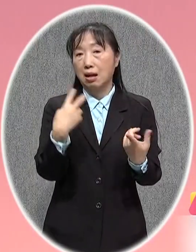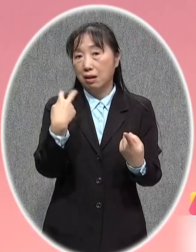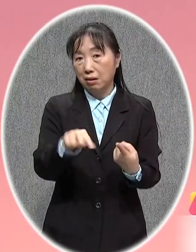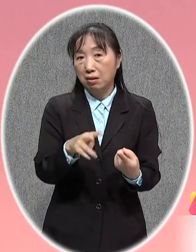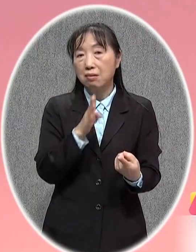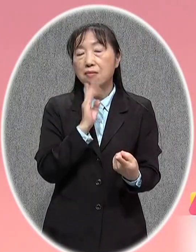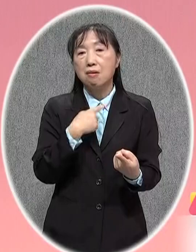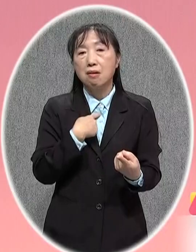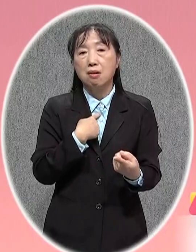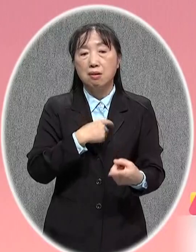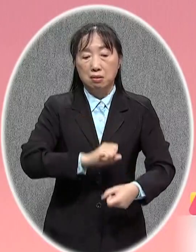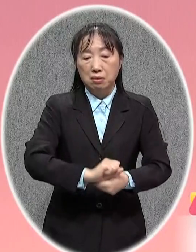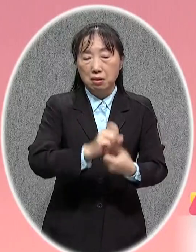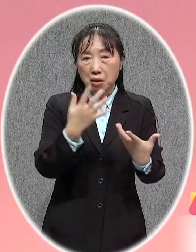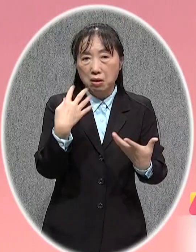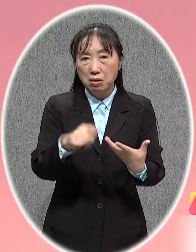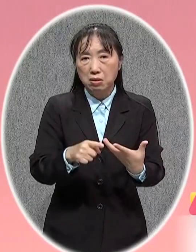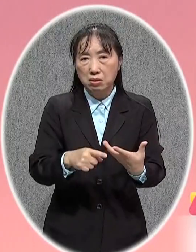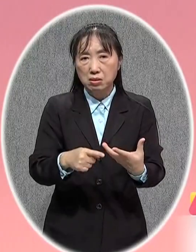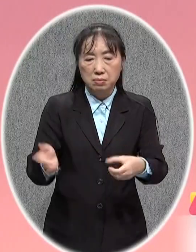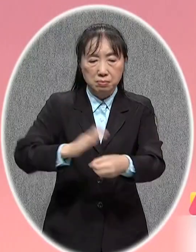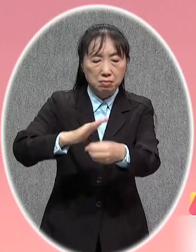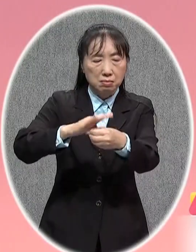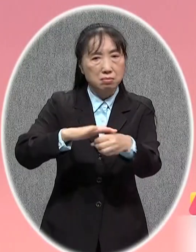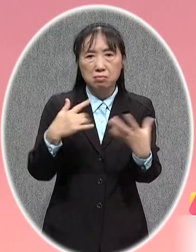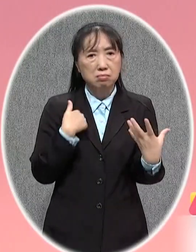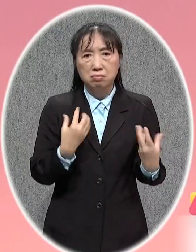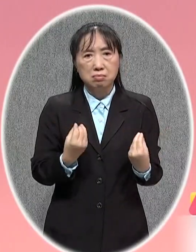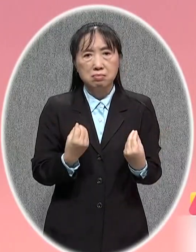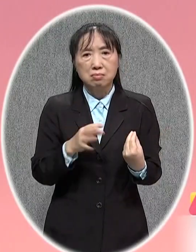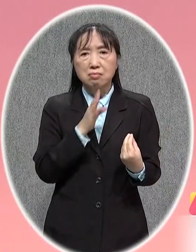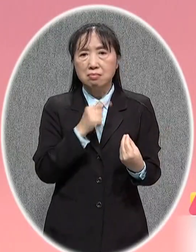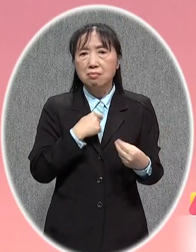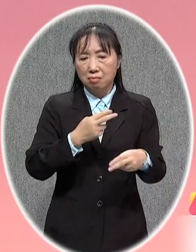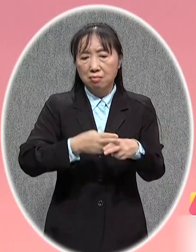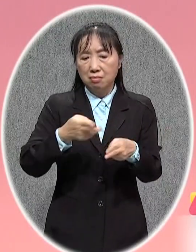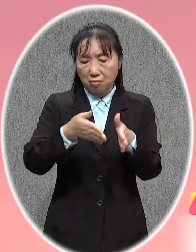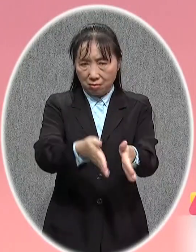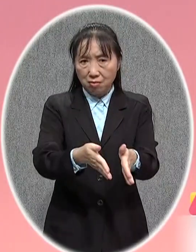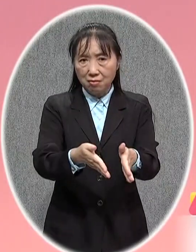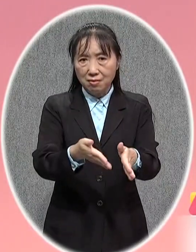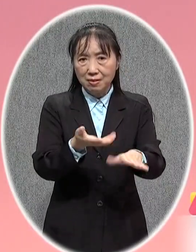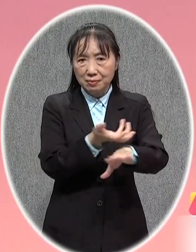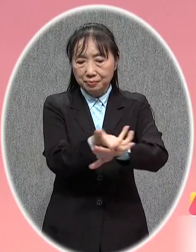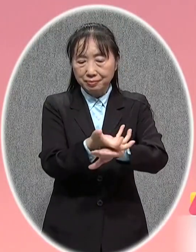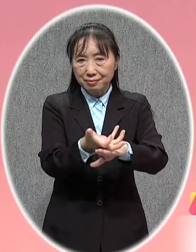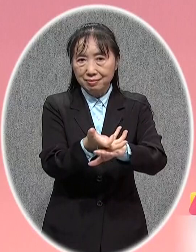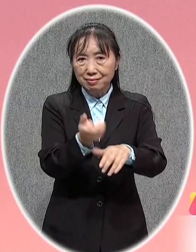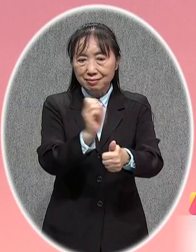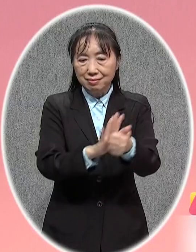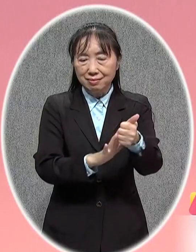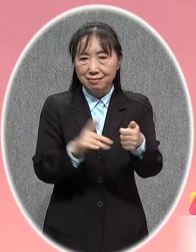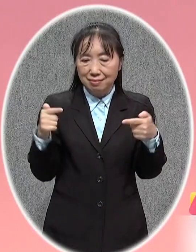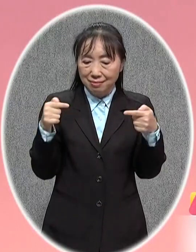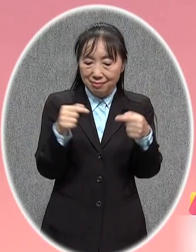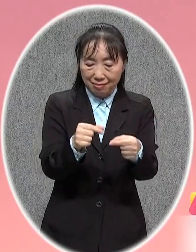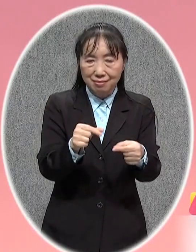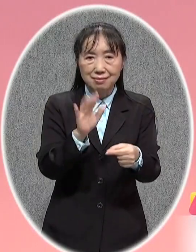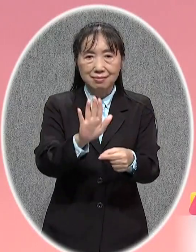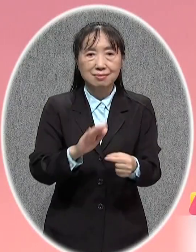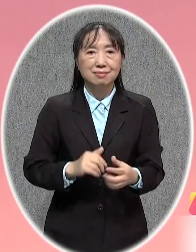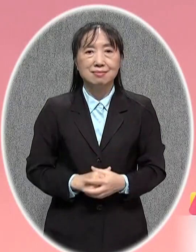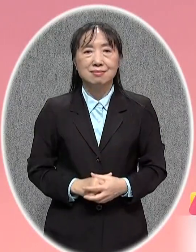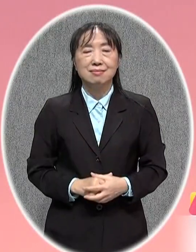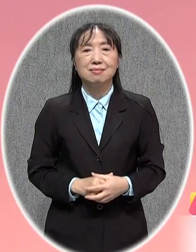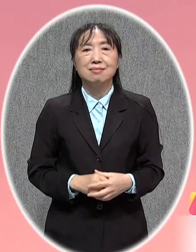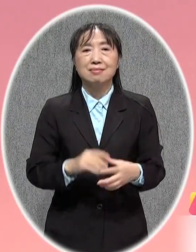会回填，我相信呢，它对于这个藻礁生态系的影响已经降到最低，因为